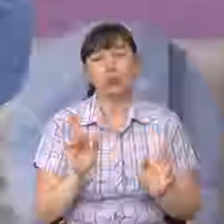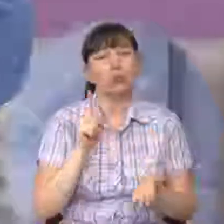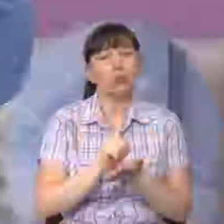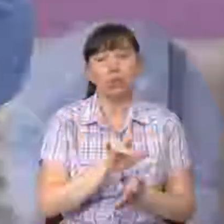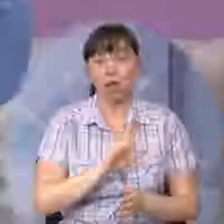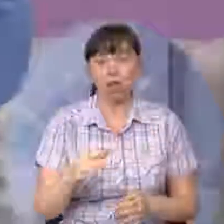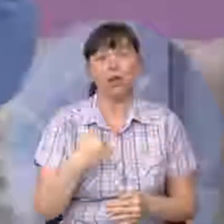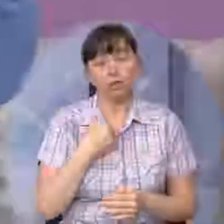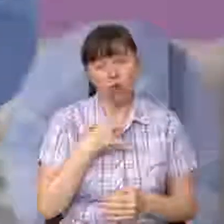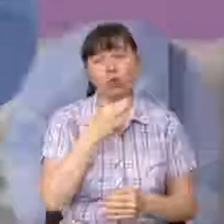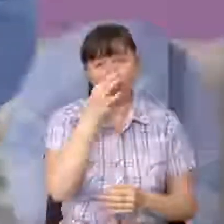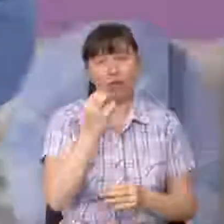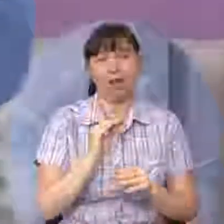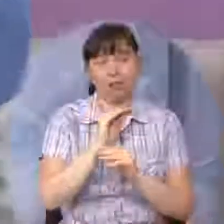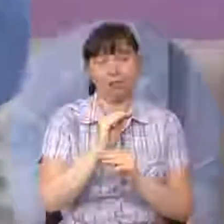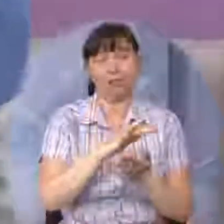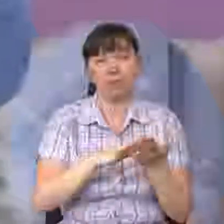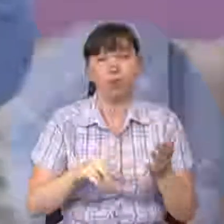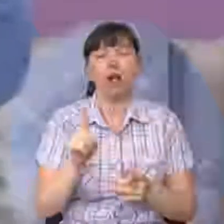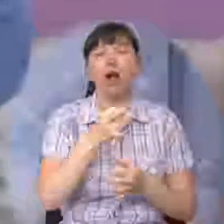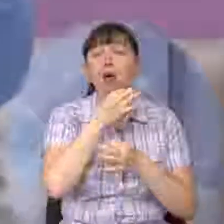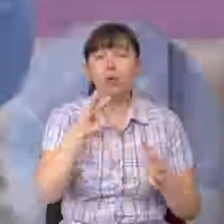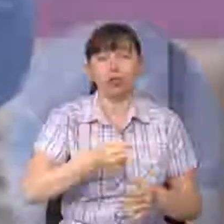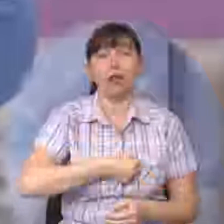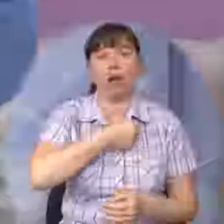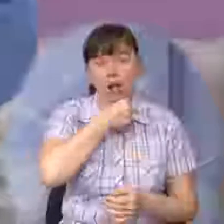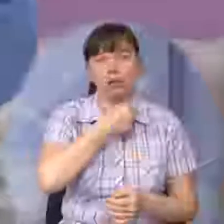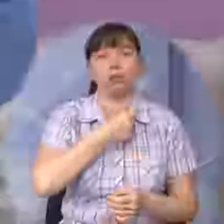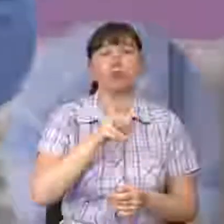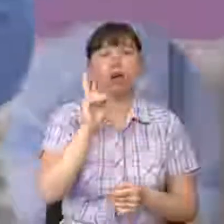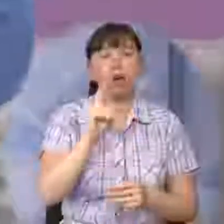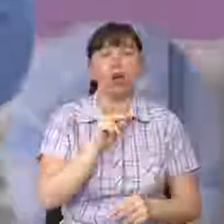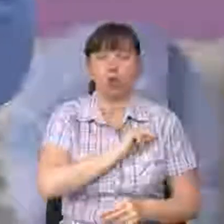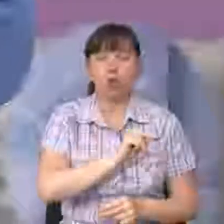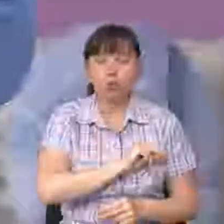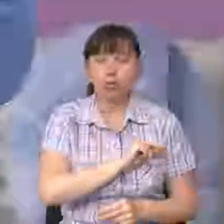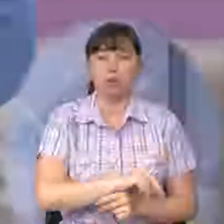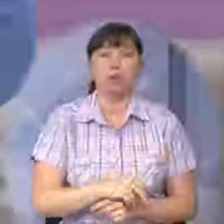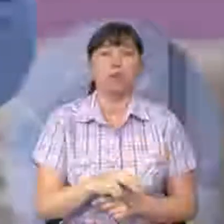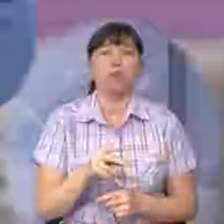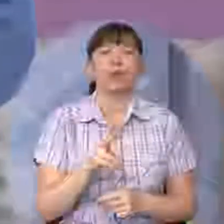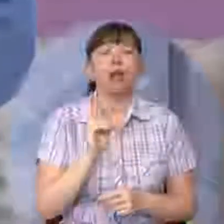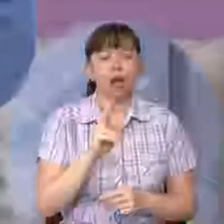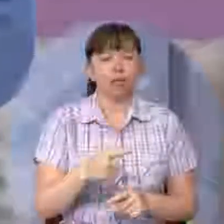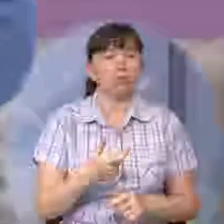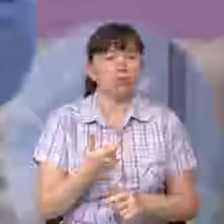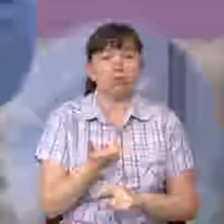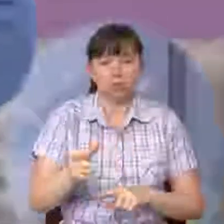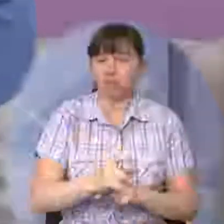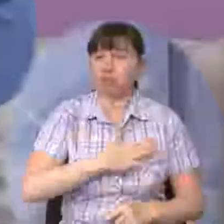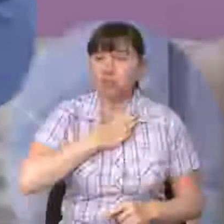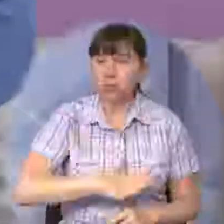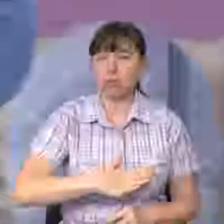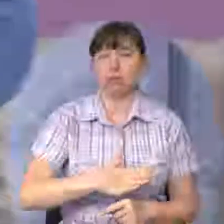și de ce o să zic de faptul ăsta, fiindcă ca și orice adult, dar orice om angajat în câmpul muncii, cineva este super satisfăcut